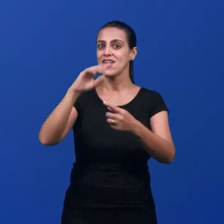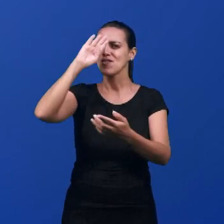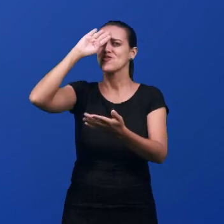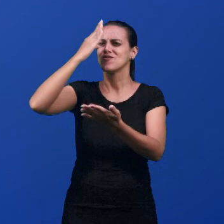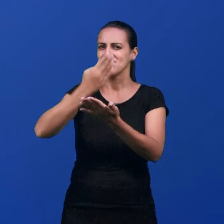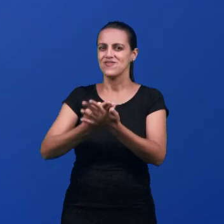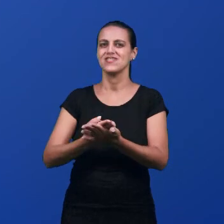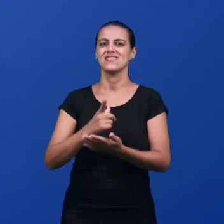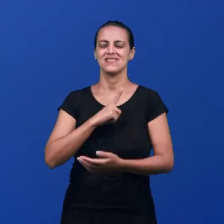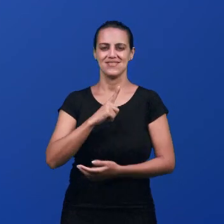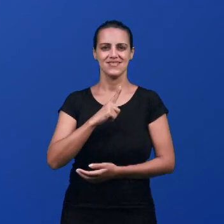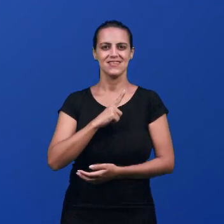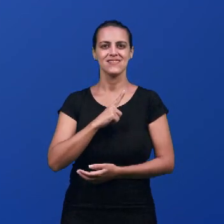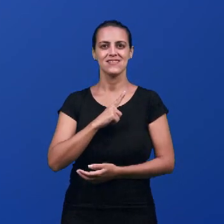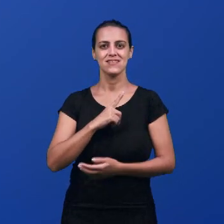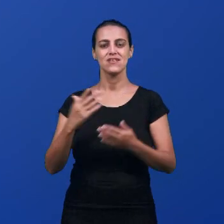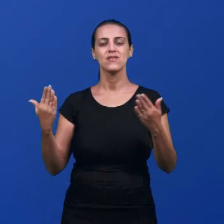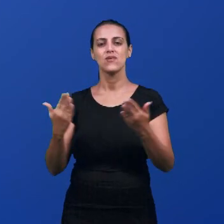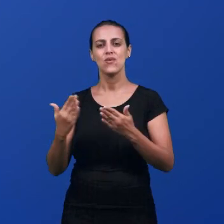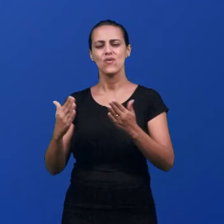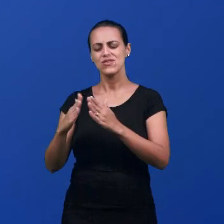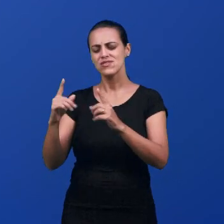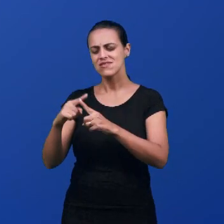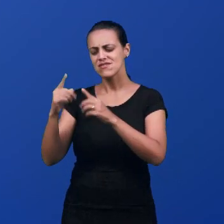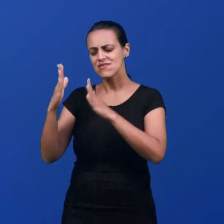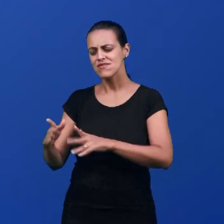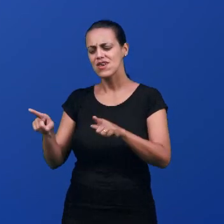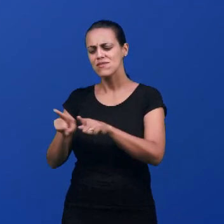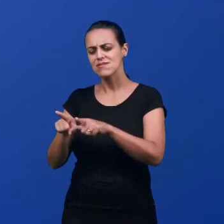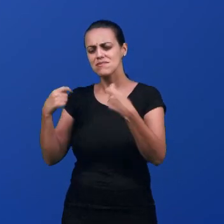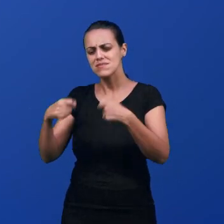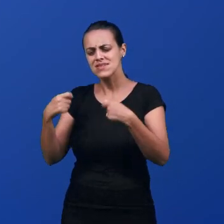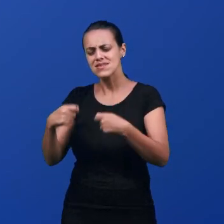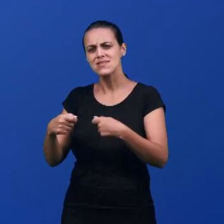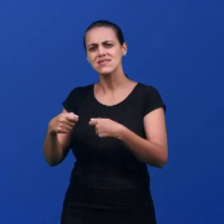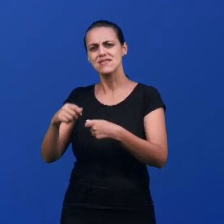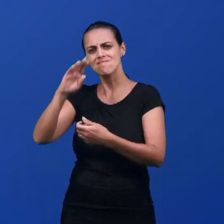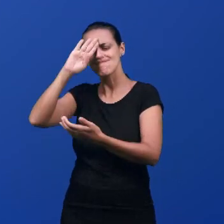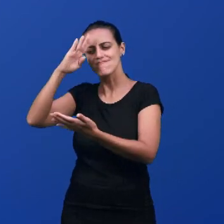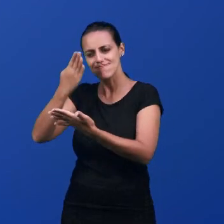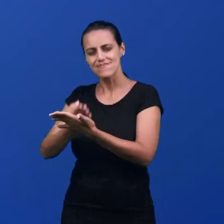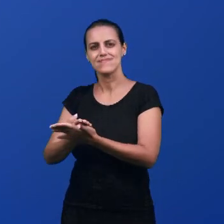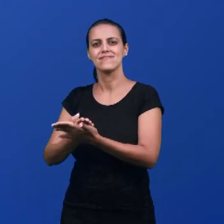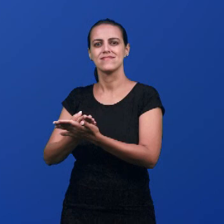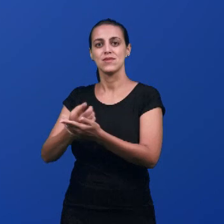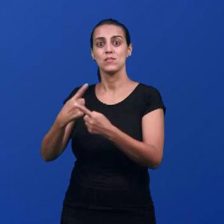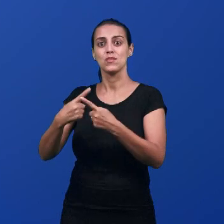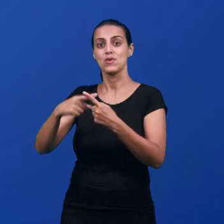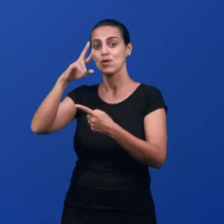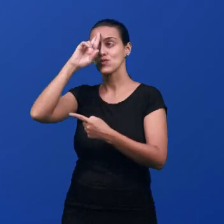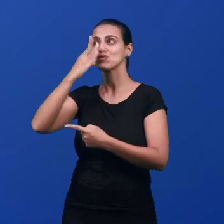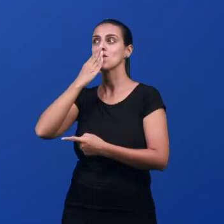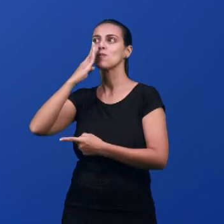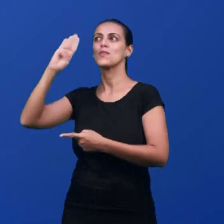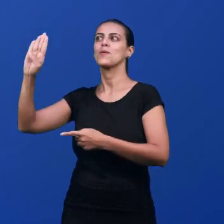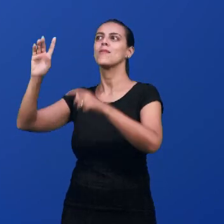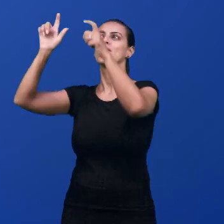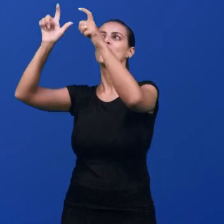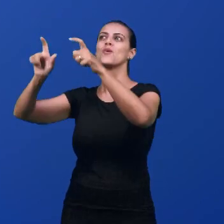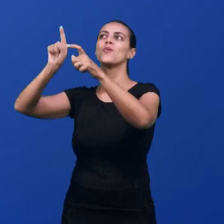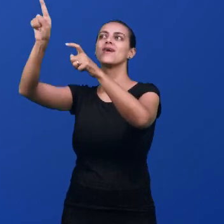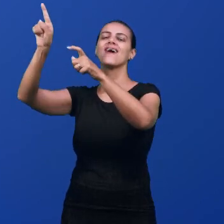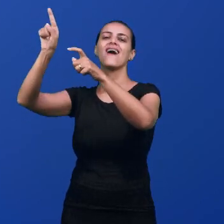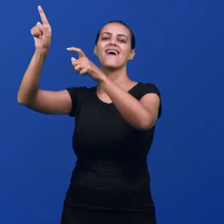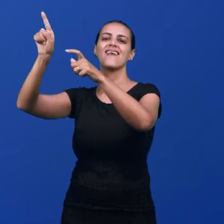confiance. L'Église aujourd'hui, elle doit rester affermie dans le Seigneur, dans la promesse que le Seigneur nous a faite, qui est prendre possession de la